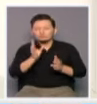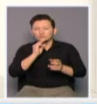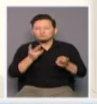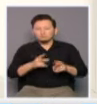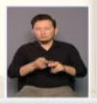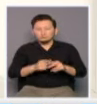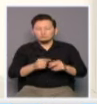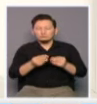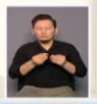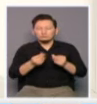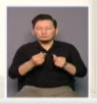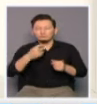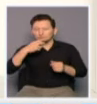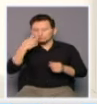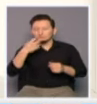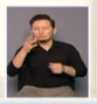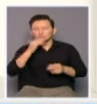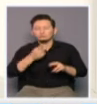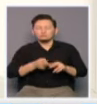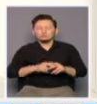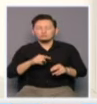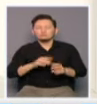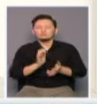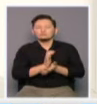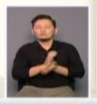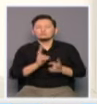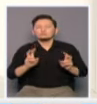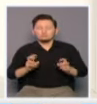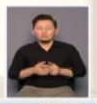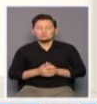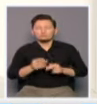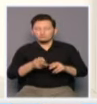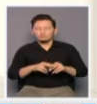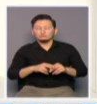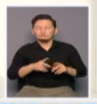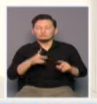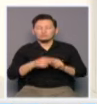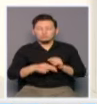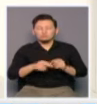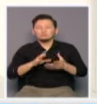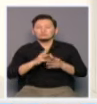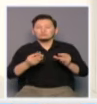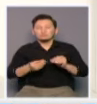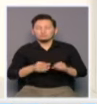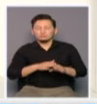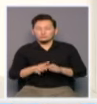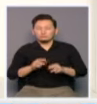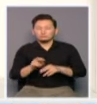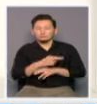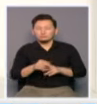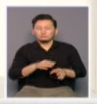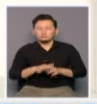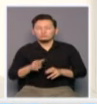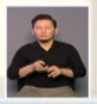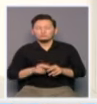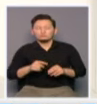оно обнаивается. Оттуда возникает баланопастит, это как хирургический диагноз. Если все это вовремя не лечить, то